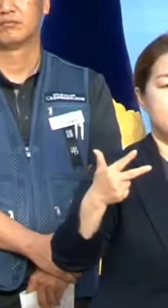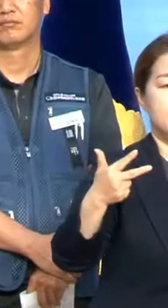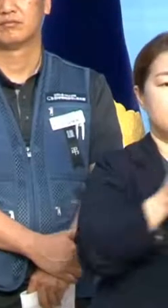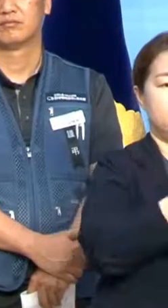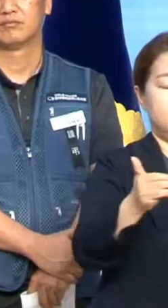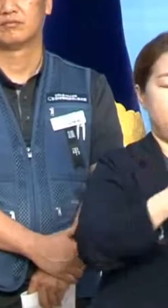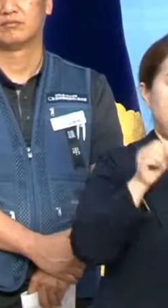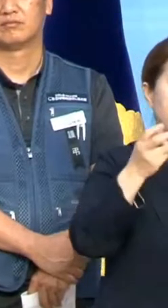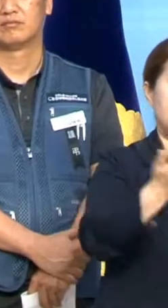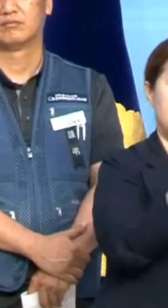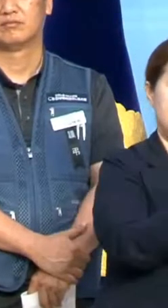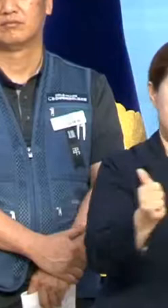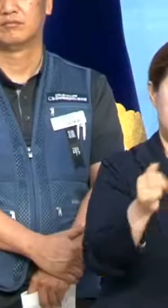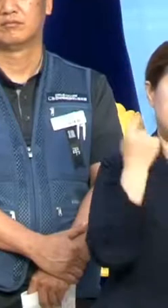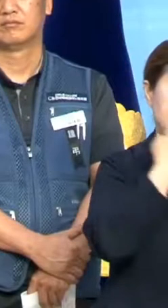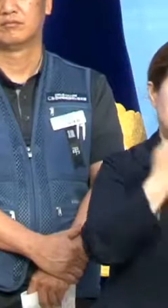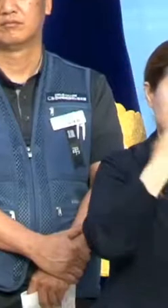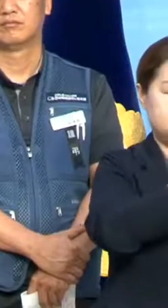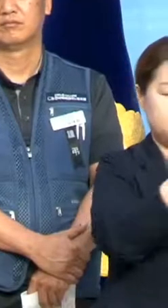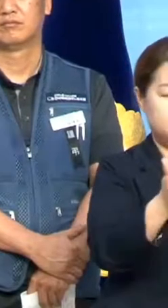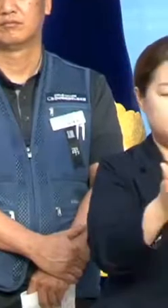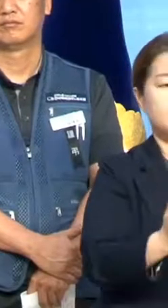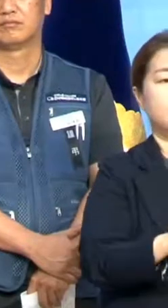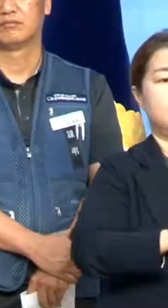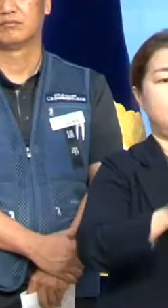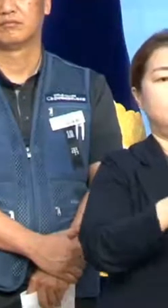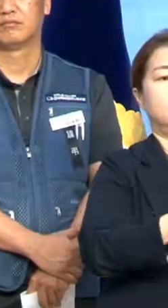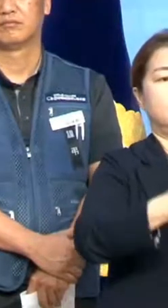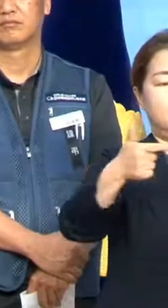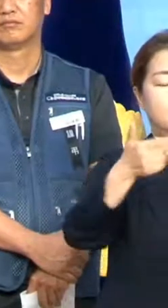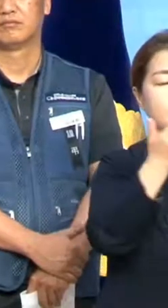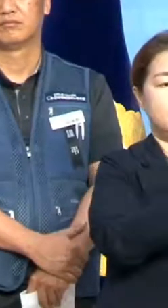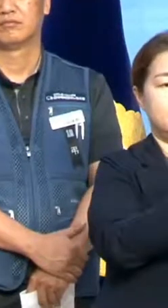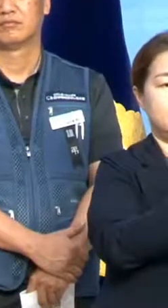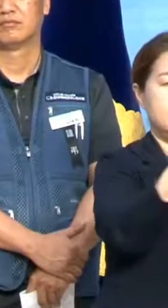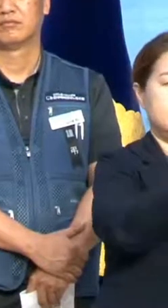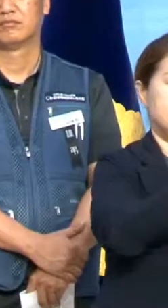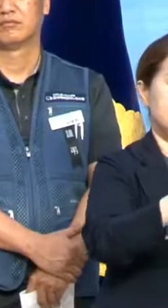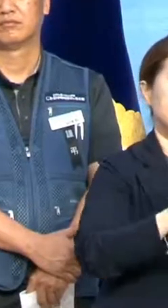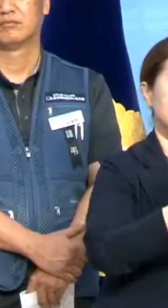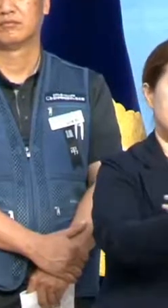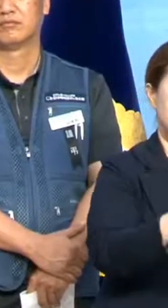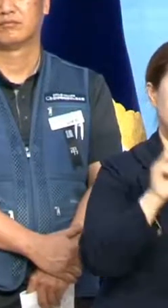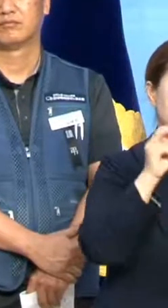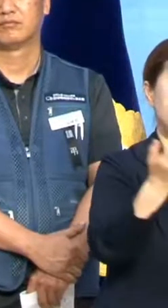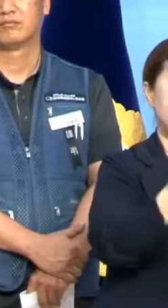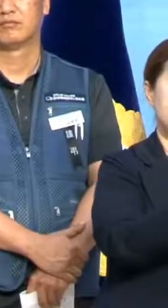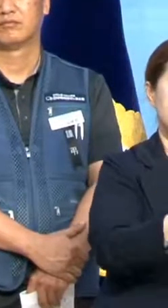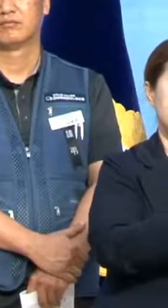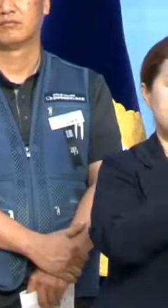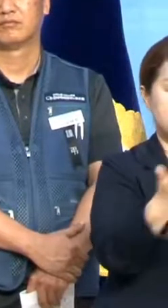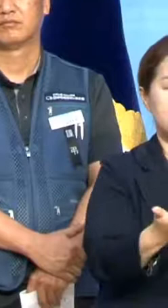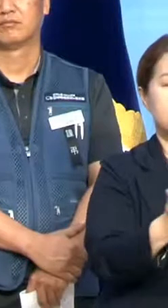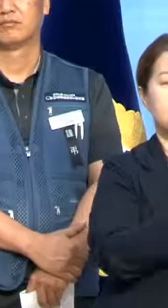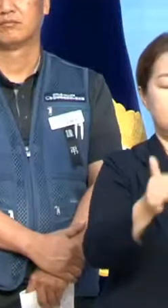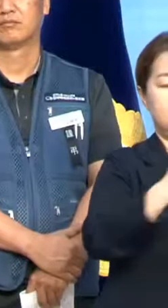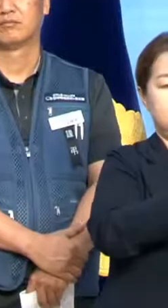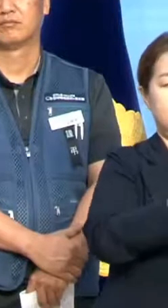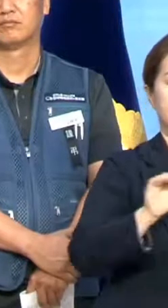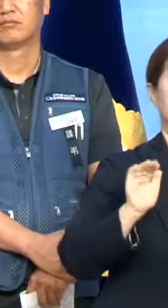노동자 의 삼재는 더욱 더 급격하게 증가하고 있습니다 2020년 대로 택배 노동자들의 산재사망 은 치솟고 있습니다